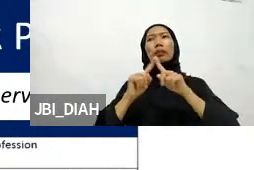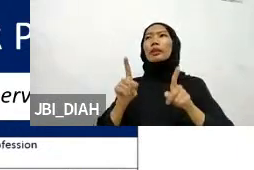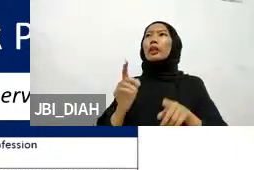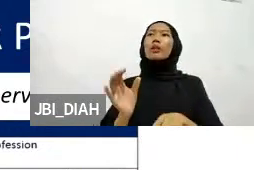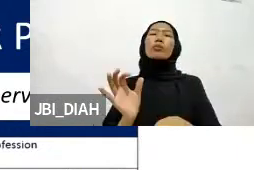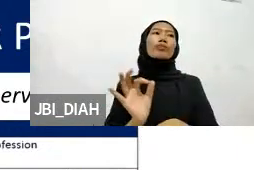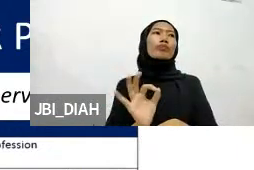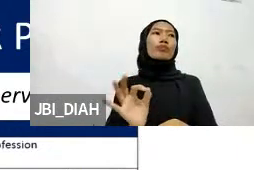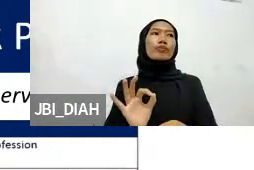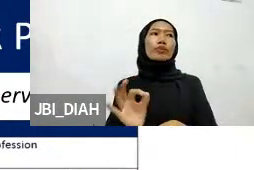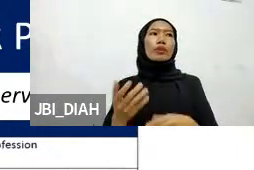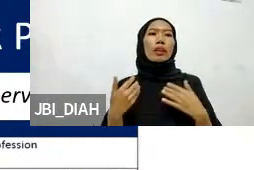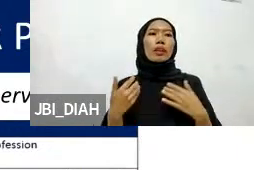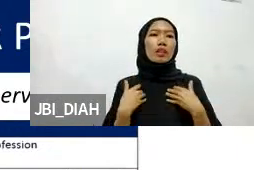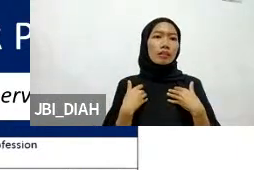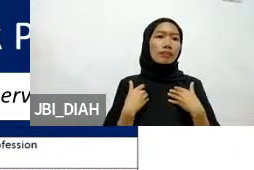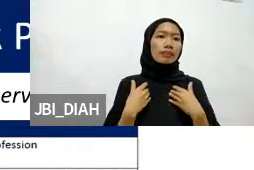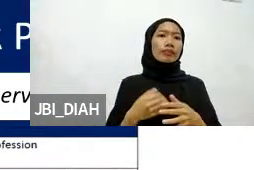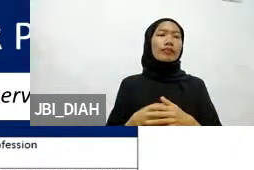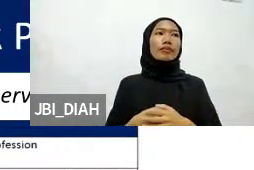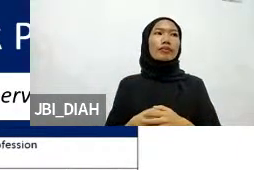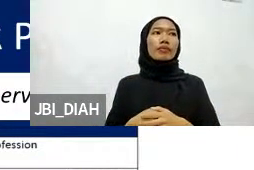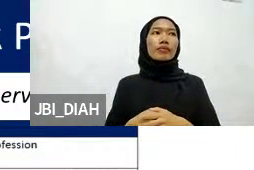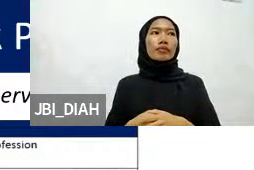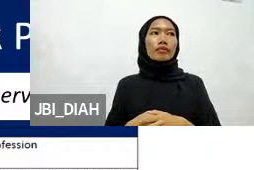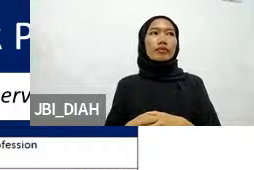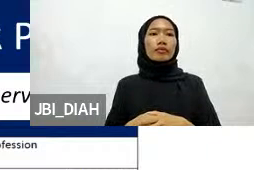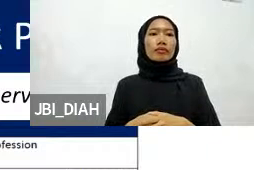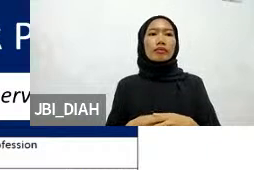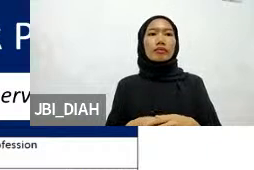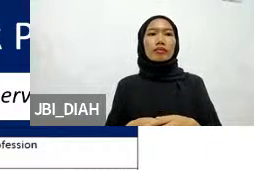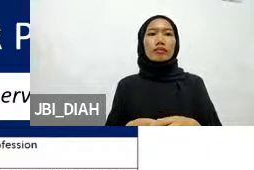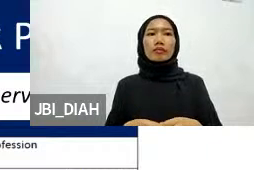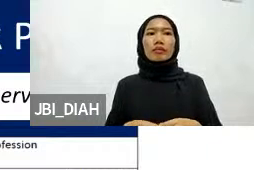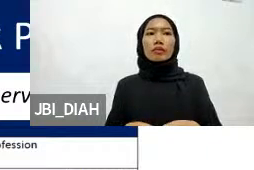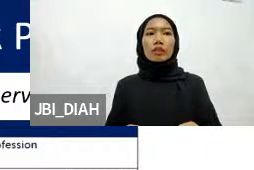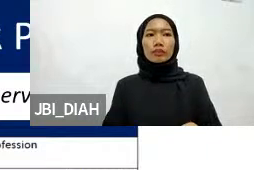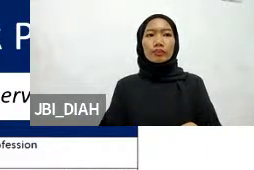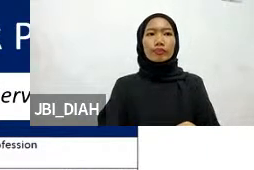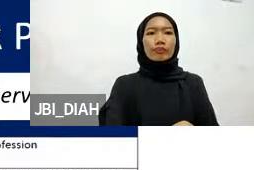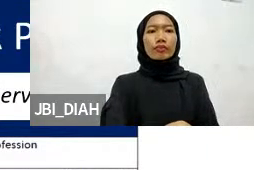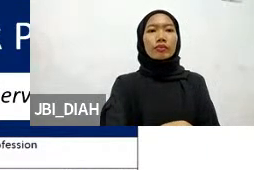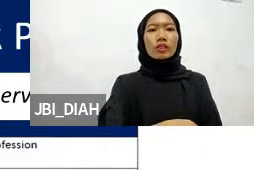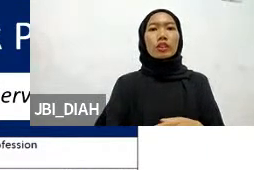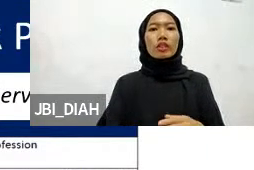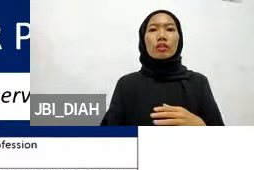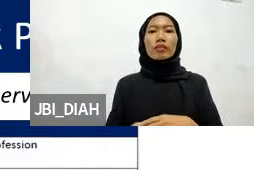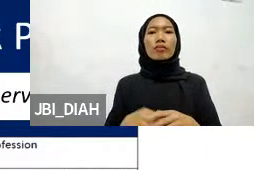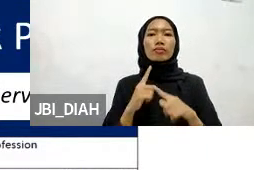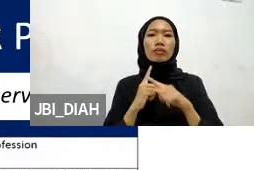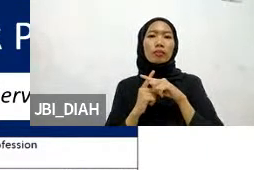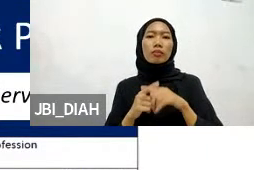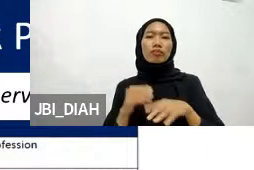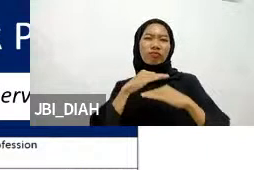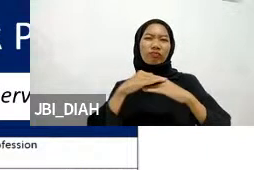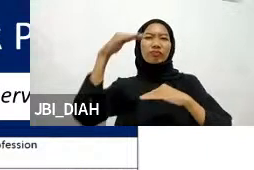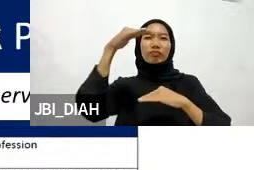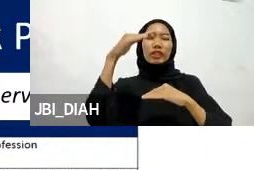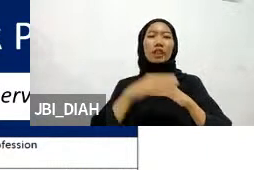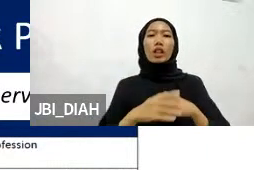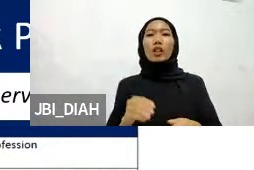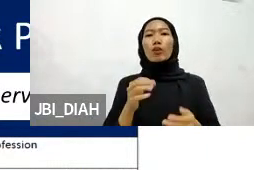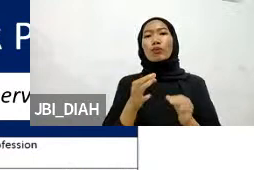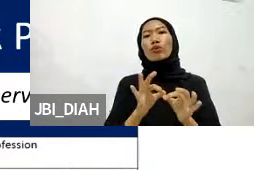dilakukan untuk itu menjadi sebuah referensi bagaimana alat bantu prioritas itu bisa semakin meningkat coverage-nya.